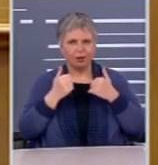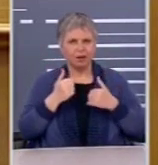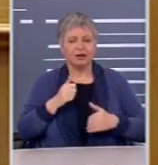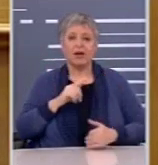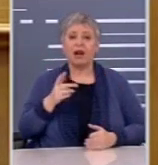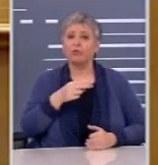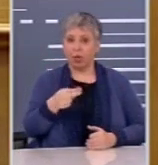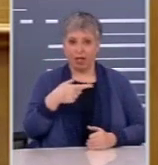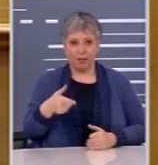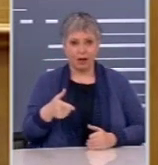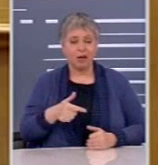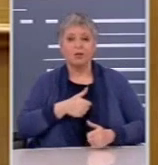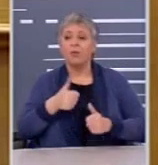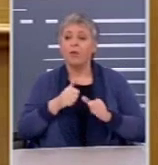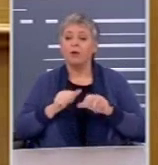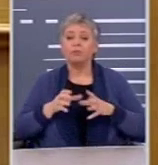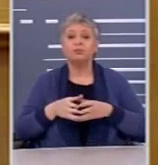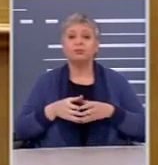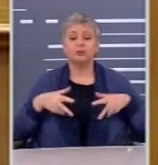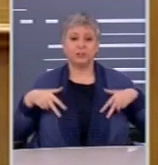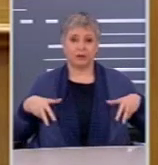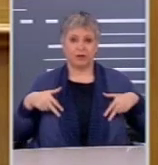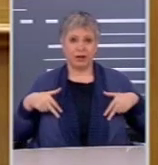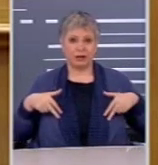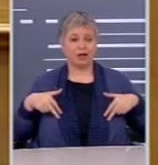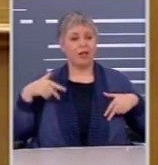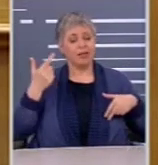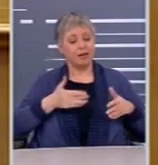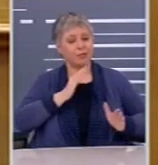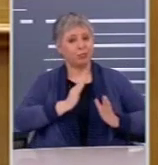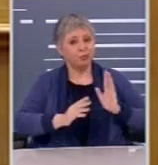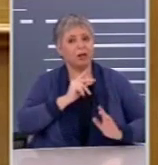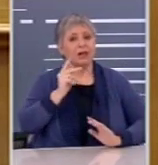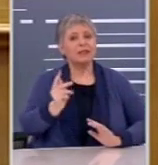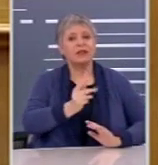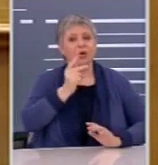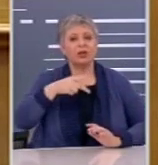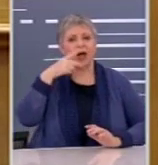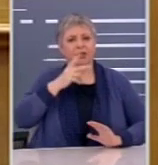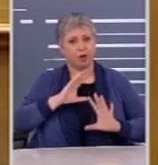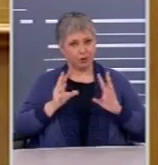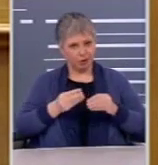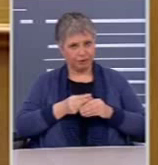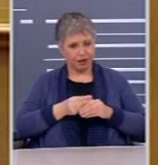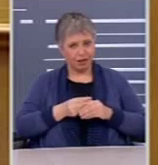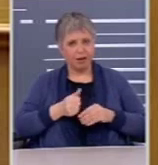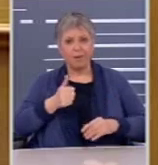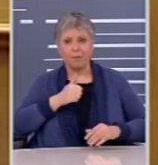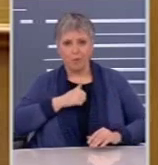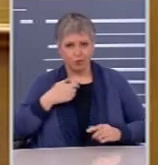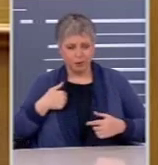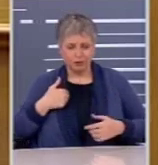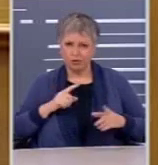κυβέρνησης η προστασία και η προώθηση των κοινωνικών δικαιωμάτων. Είναι υπόθεση ολόκληρης της